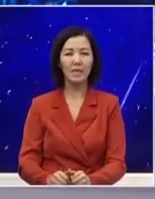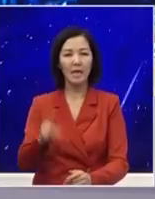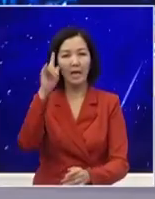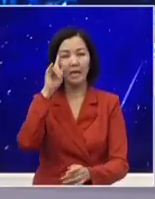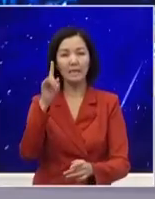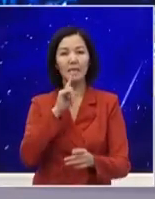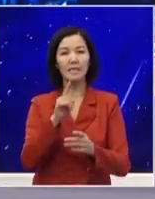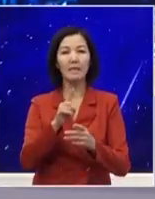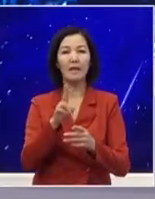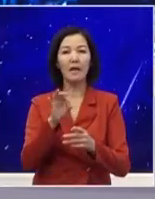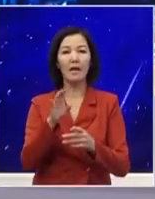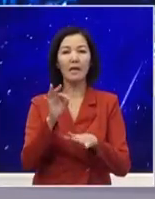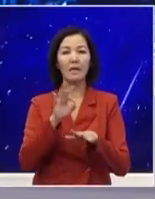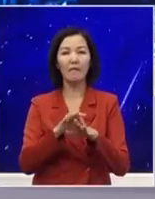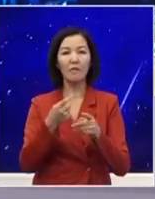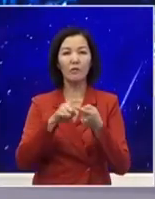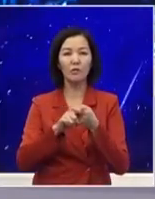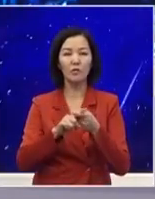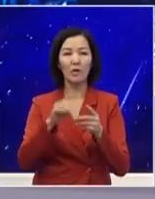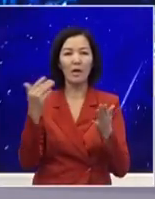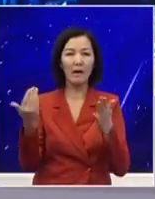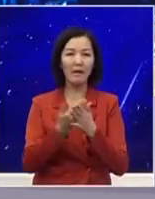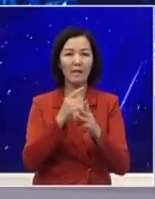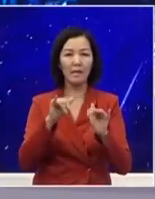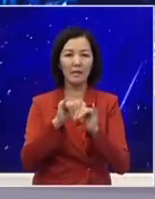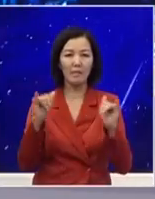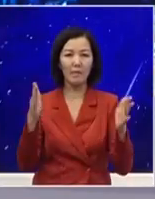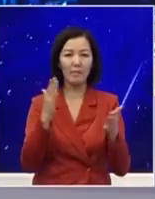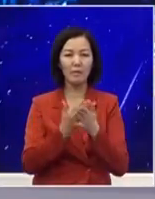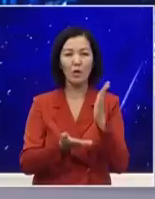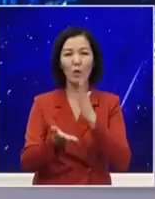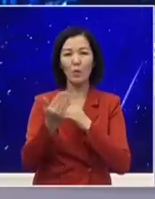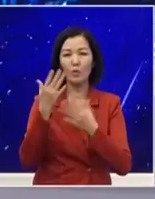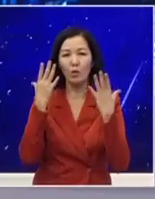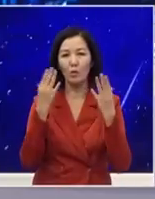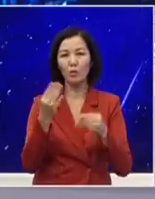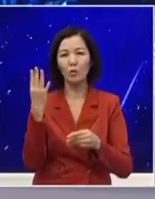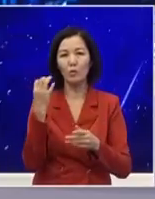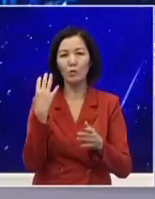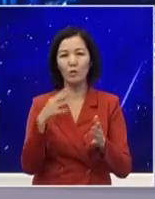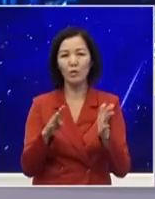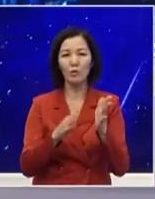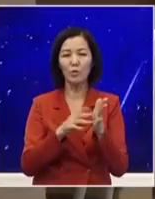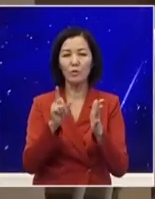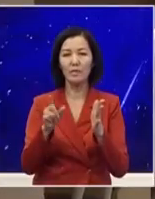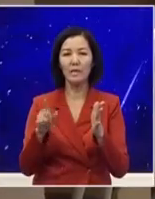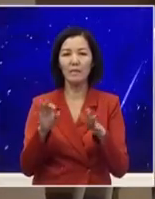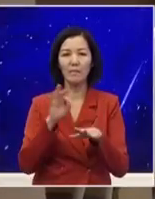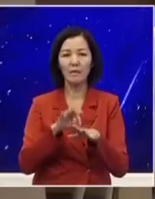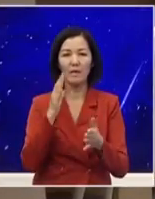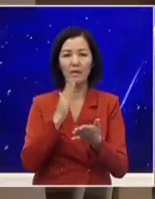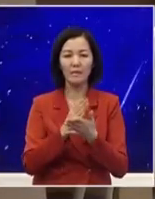Елімізде коронавирус жұқтырғандар қатары қайта өсіп келеді. Тек өткен тәулікте тағы 449 адамнан тәжді індет анықталды.